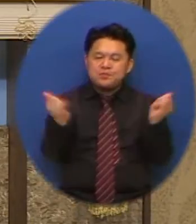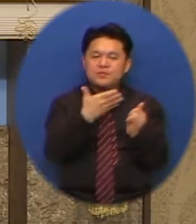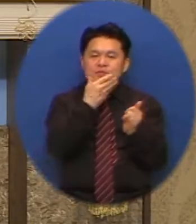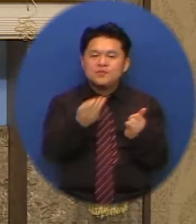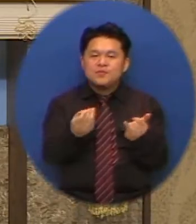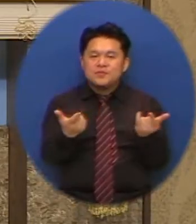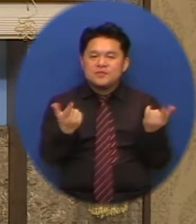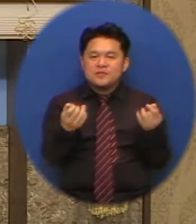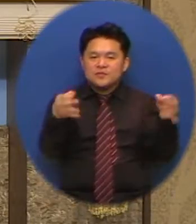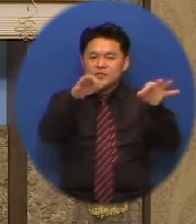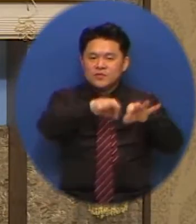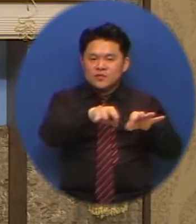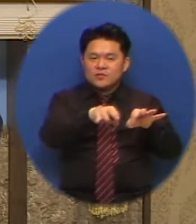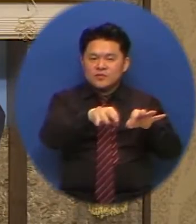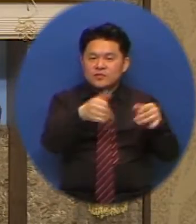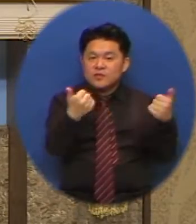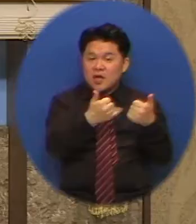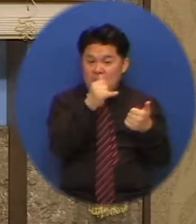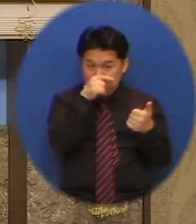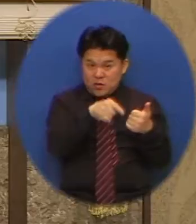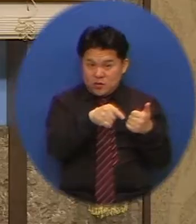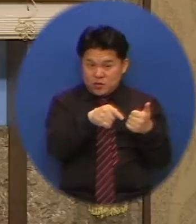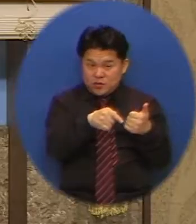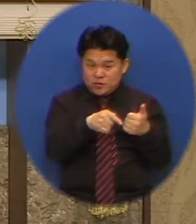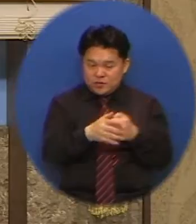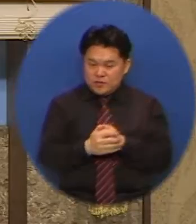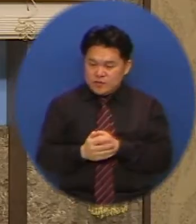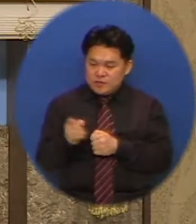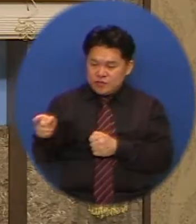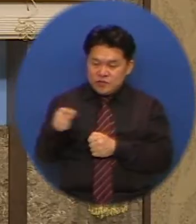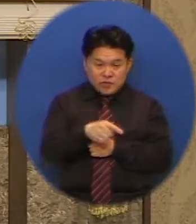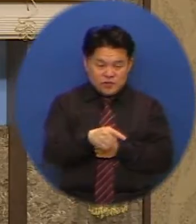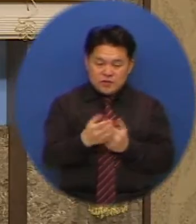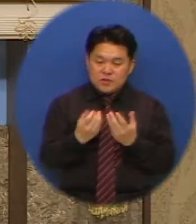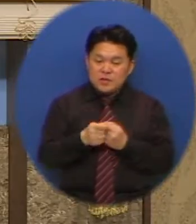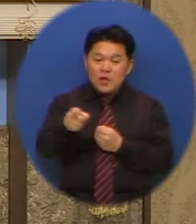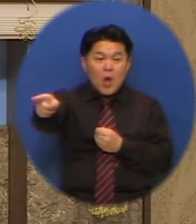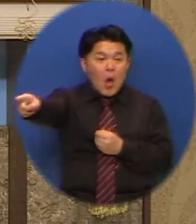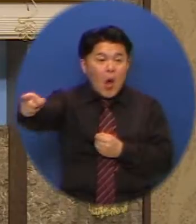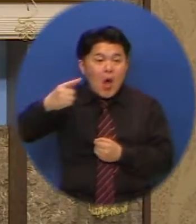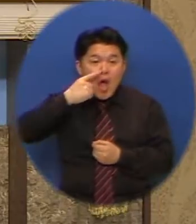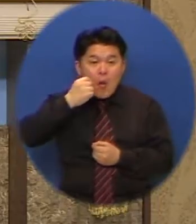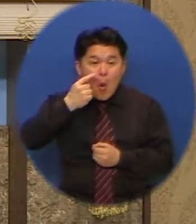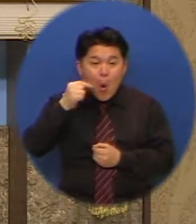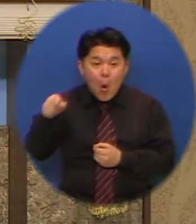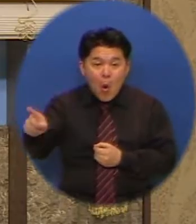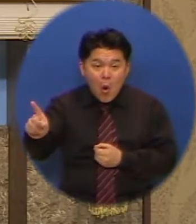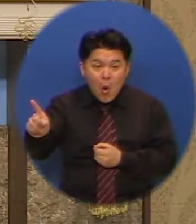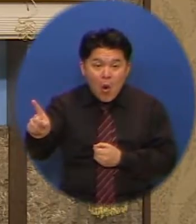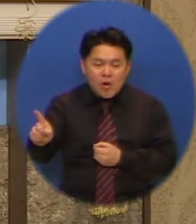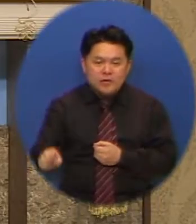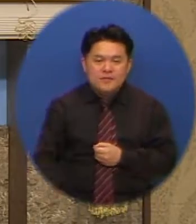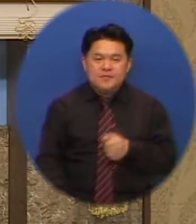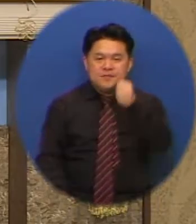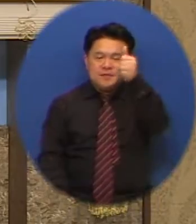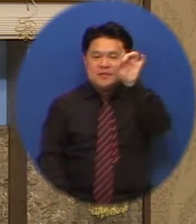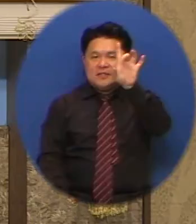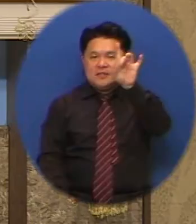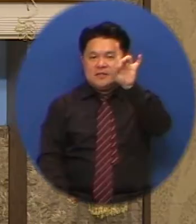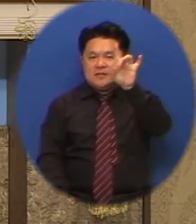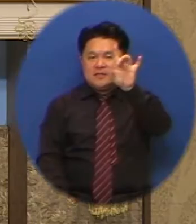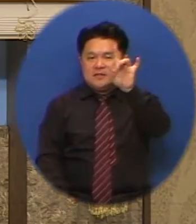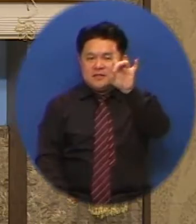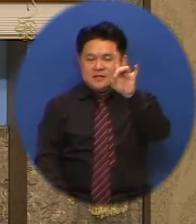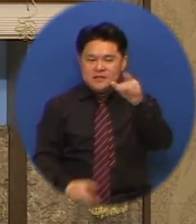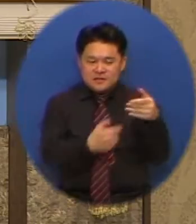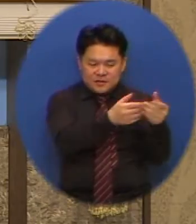사회복지공동모금회라는 게 있습니다. 네. 이 두 조직이 일본 같은 데서는 한 사람의 이제 그